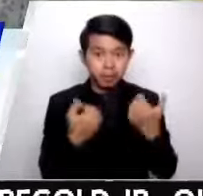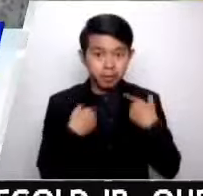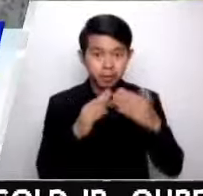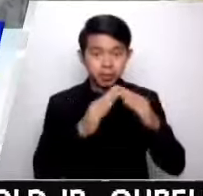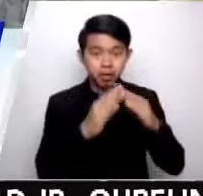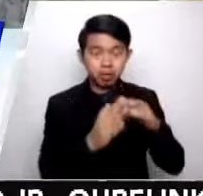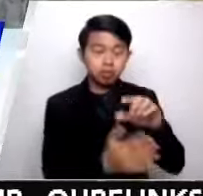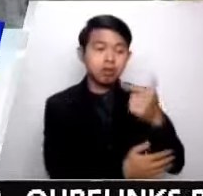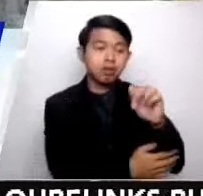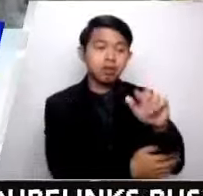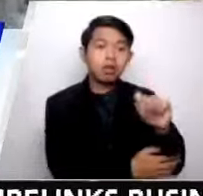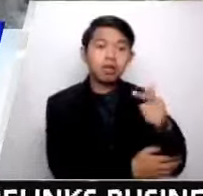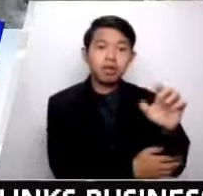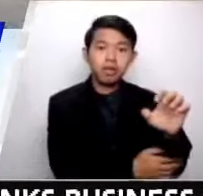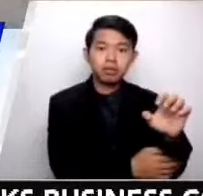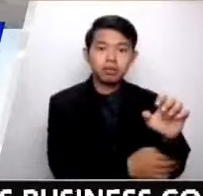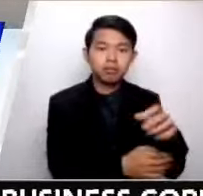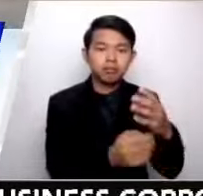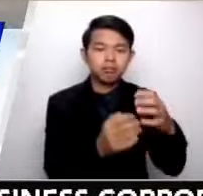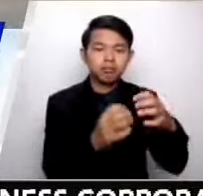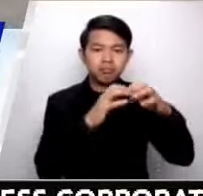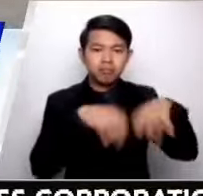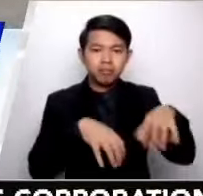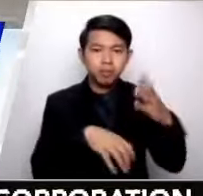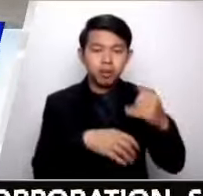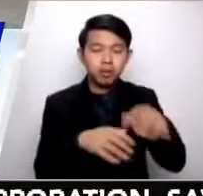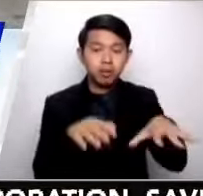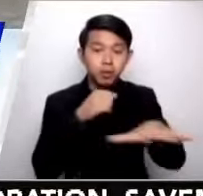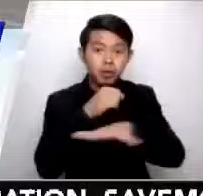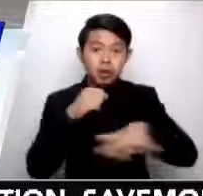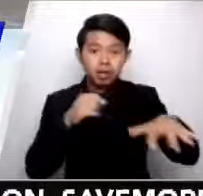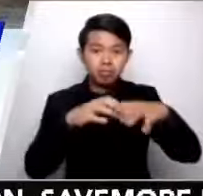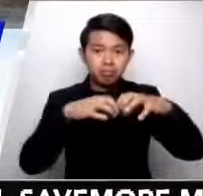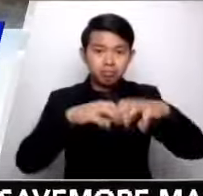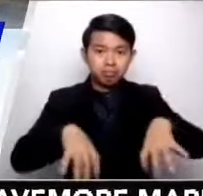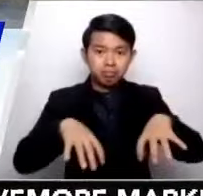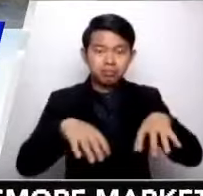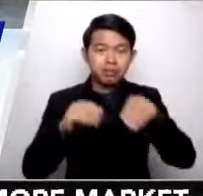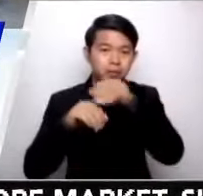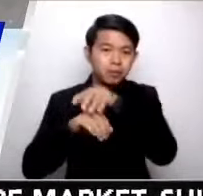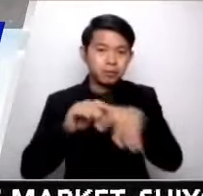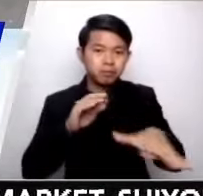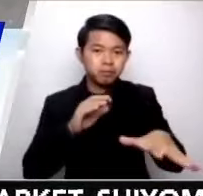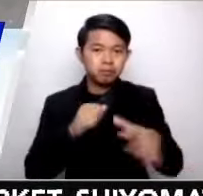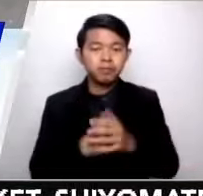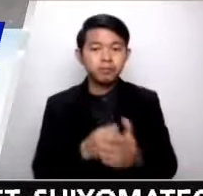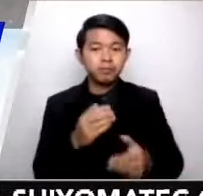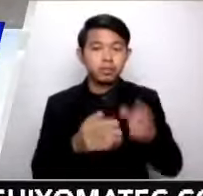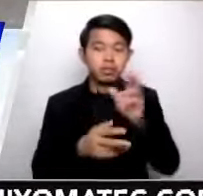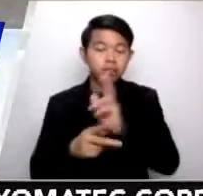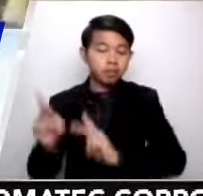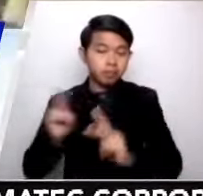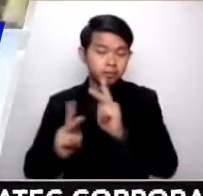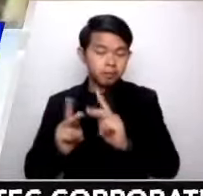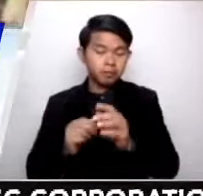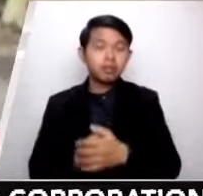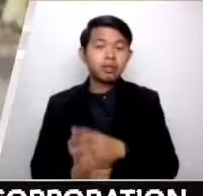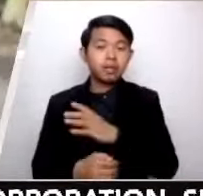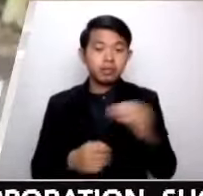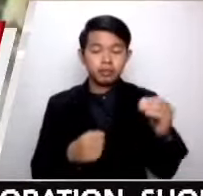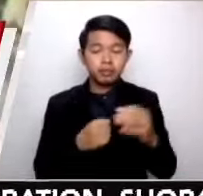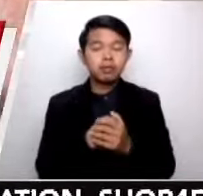lupang kinatatayuan ito. Di na rin nakaligtas ang ilang palayan na natabunan ng makapal na buhangin. Wala na